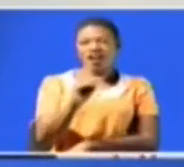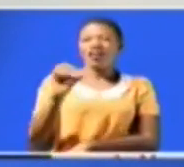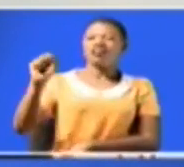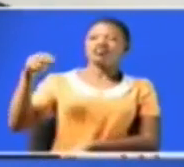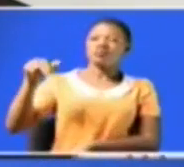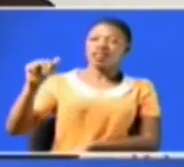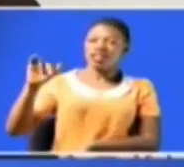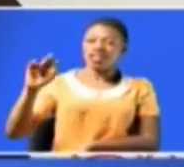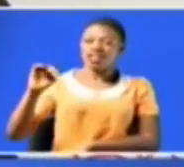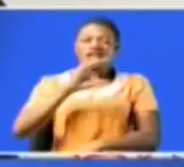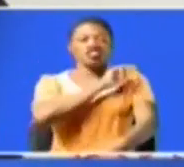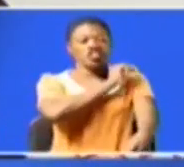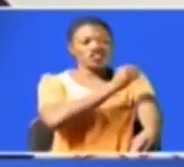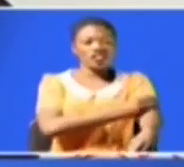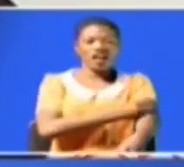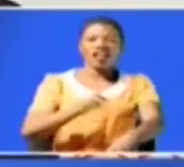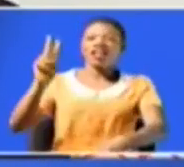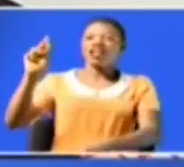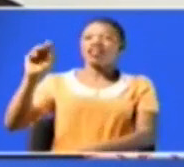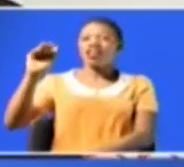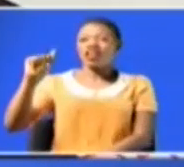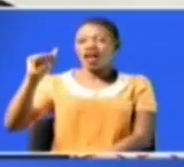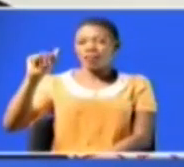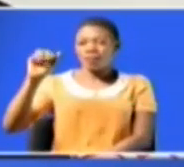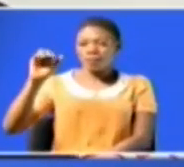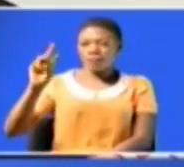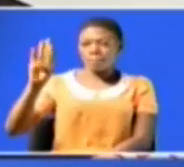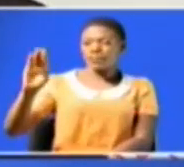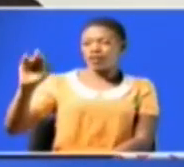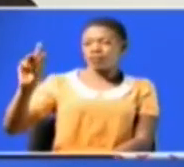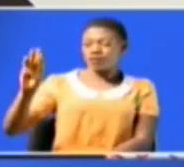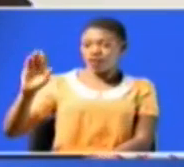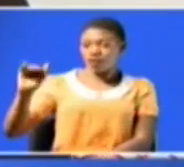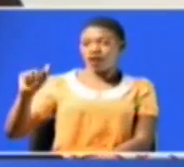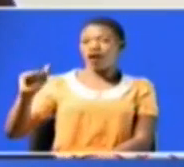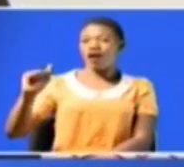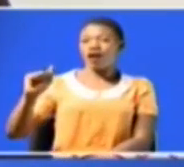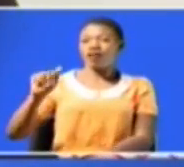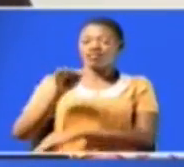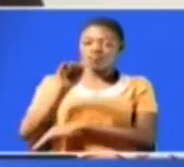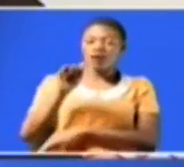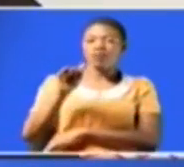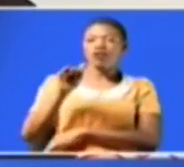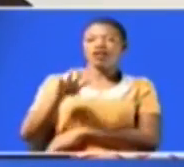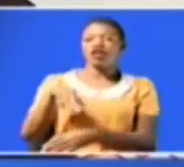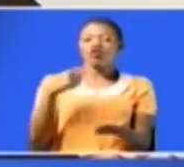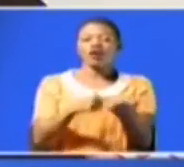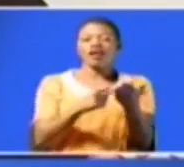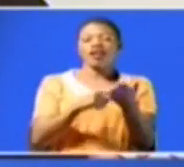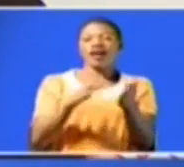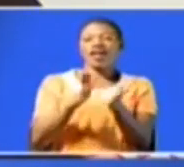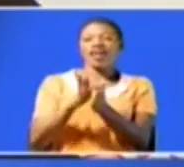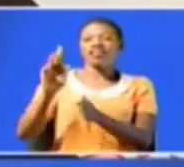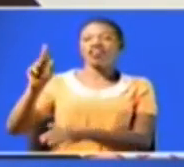Spain, Nigeria, Ghana, Namibia, Zimbabwe, Hong Kong, Uganda and Russia. On